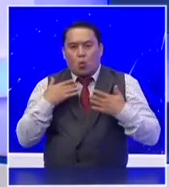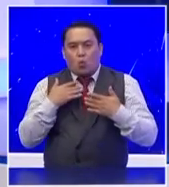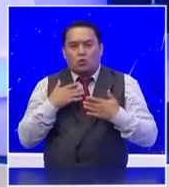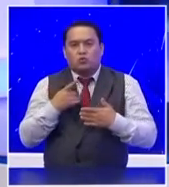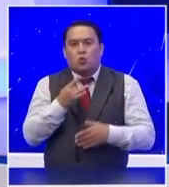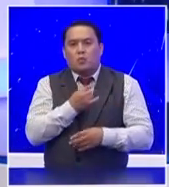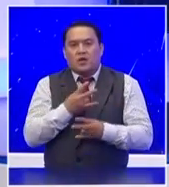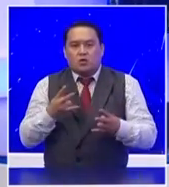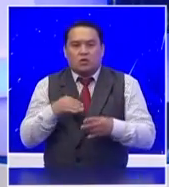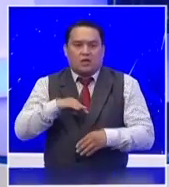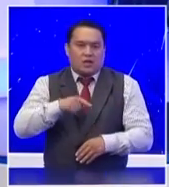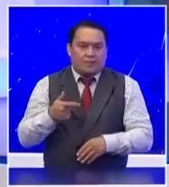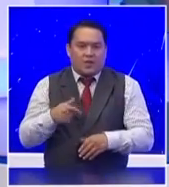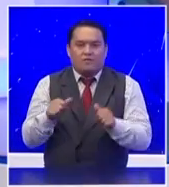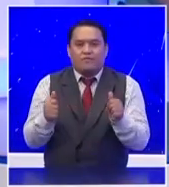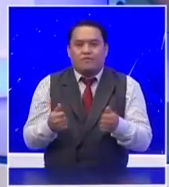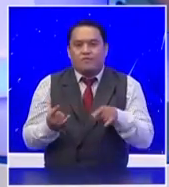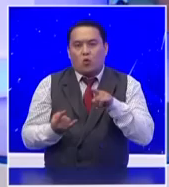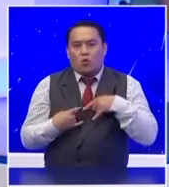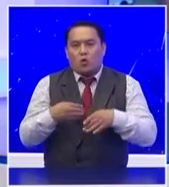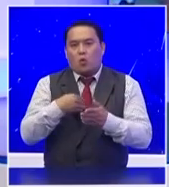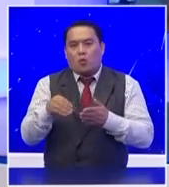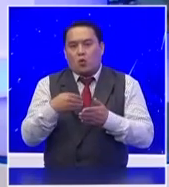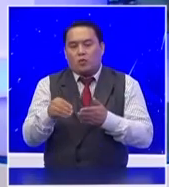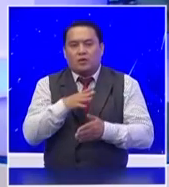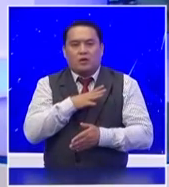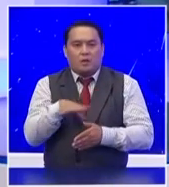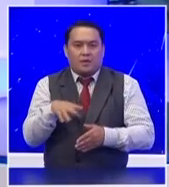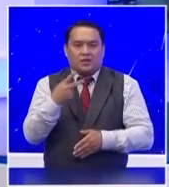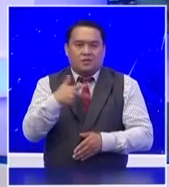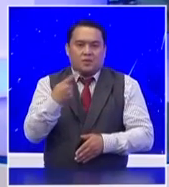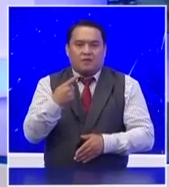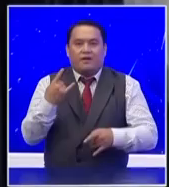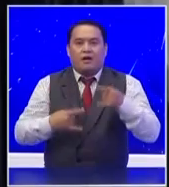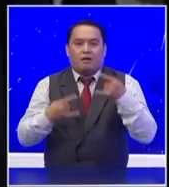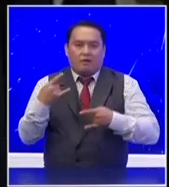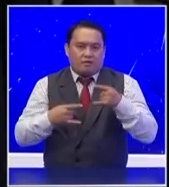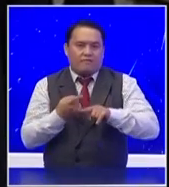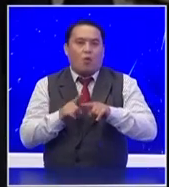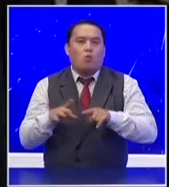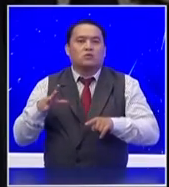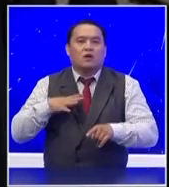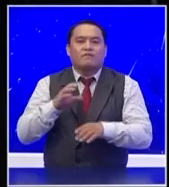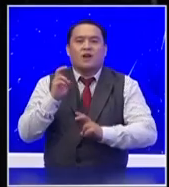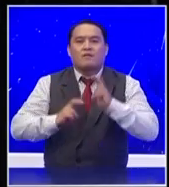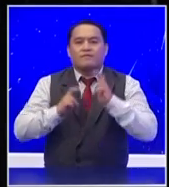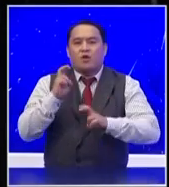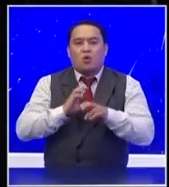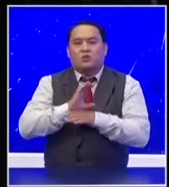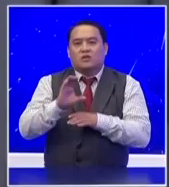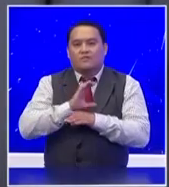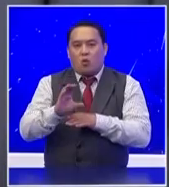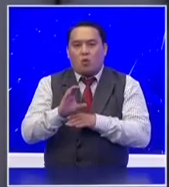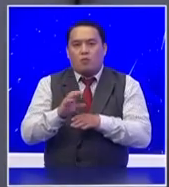на сотни миллионов тенге. Форму никто не покупает, сообщает 31 канал. По словам продавца предприятия по выпуску формы Айман